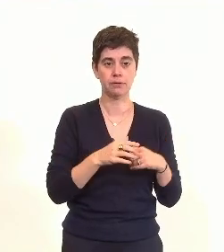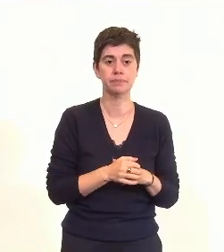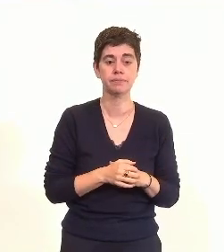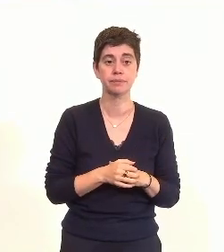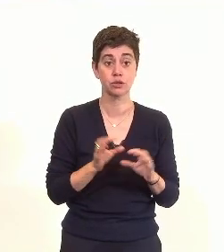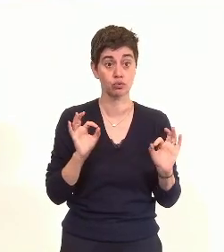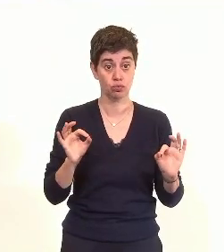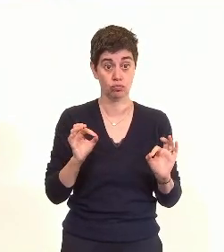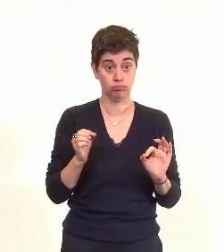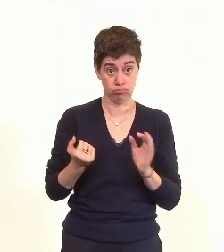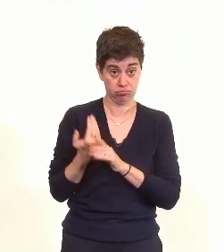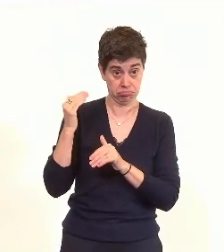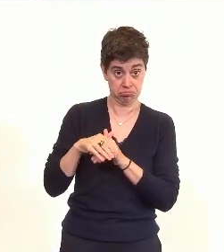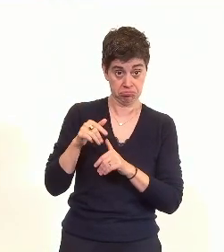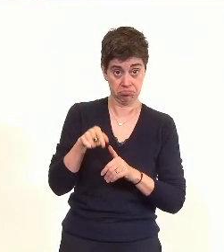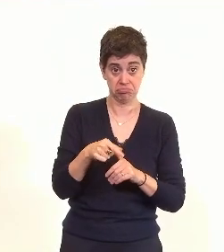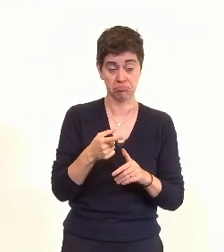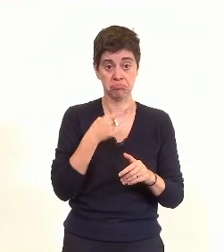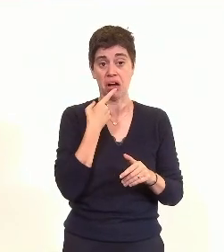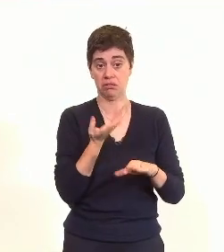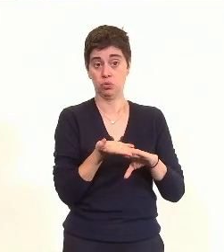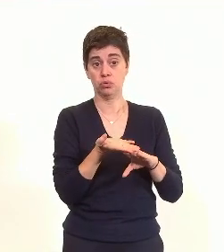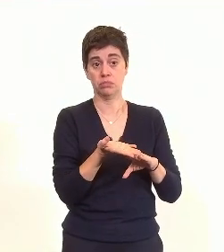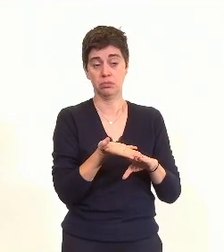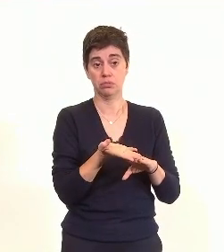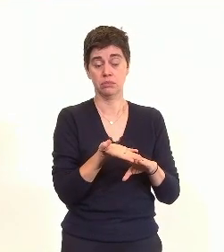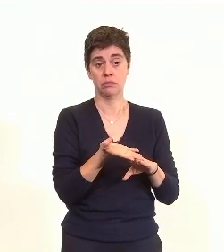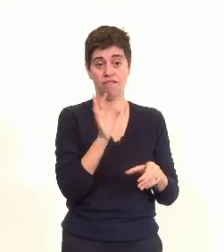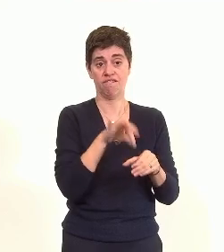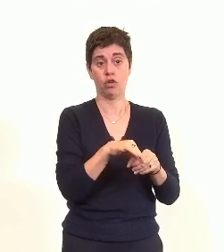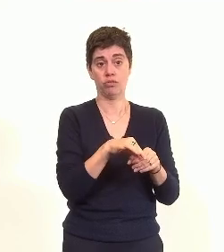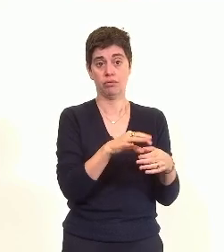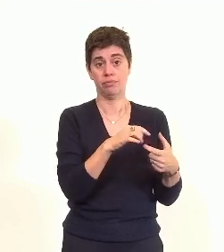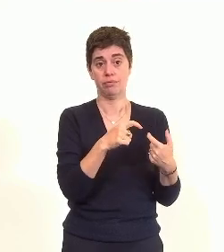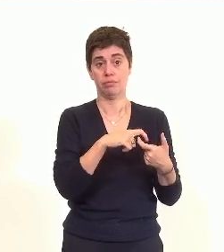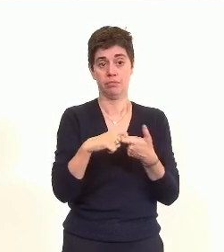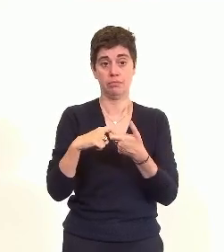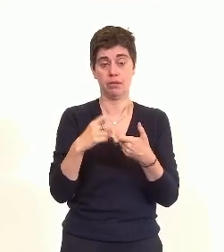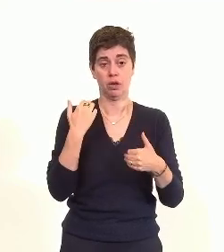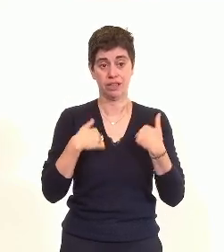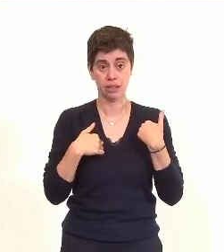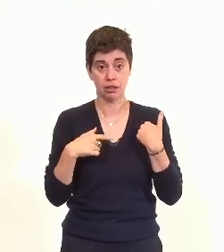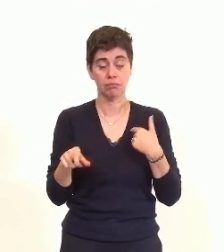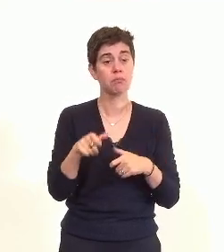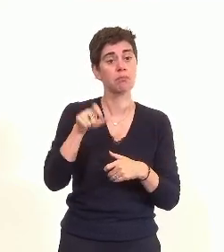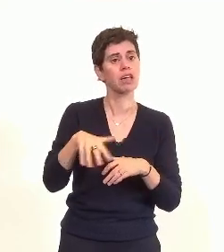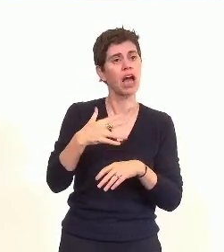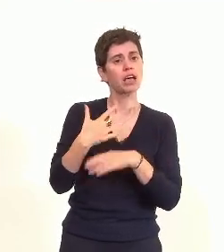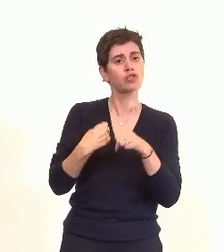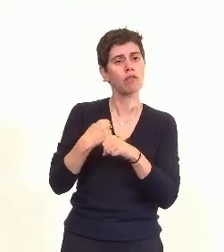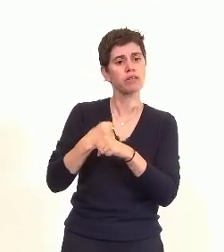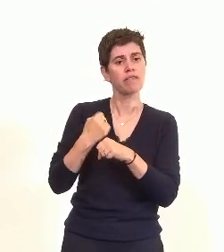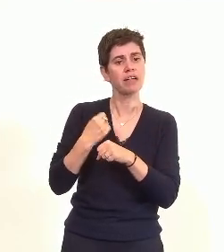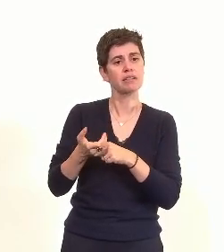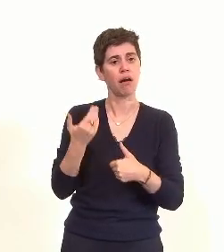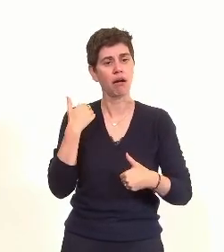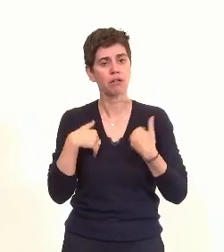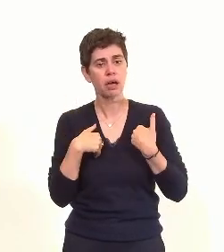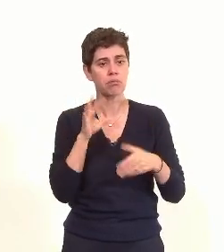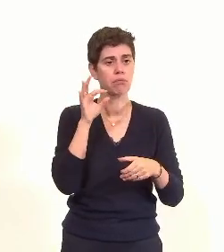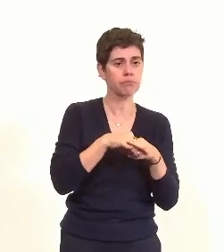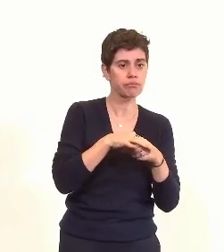vote liés au handicap. Vous vous intéressez depuis 15 ans aux enjeux de participation et de citoyenneté. Vous collaborez à plusieurs projets